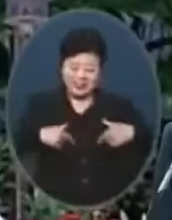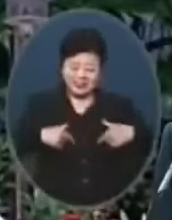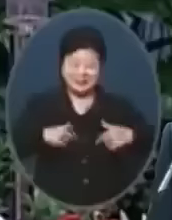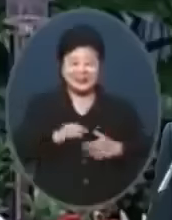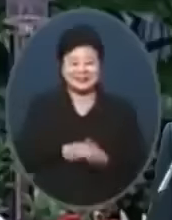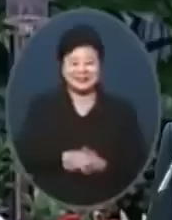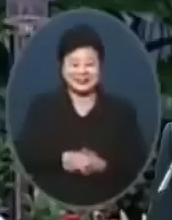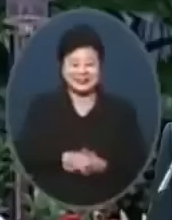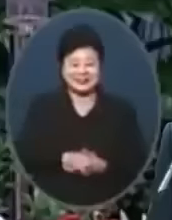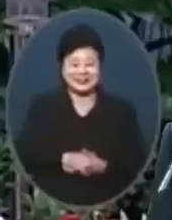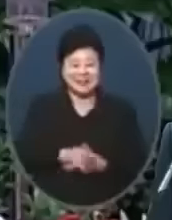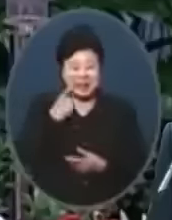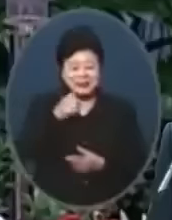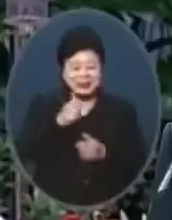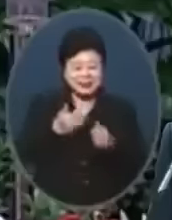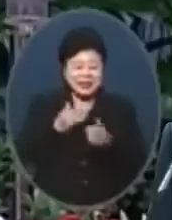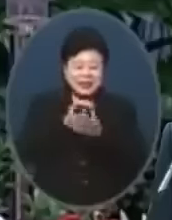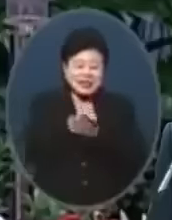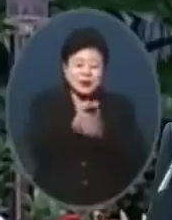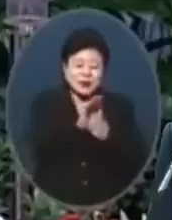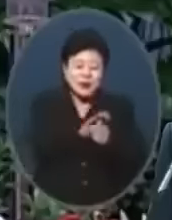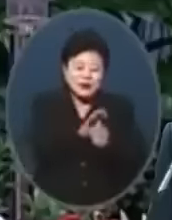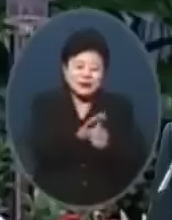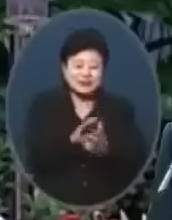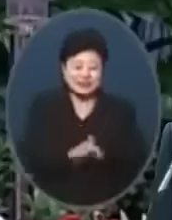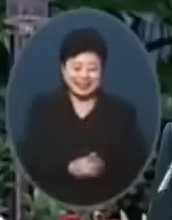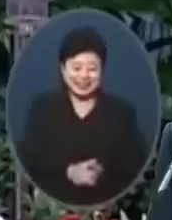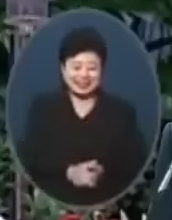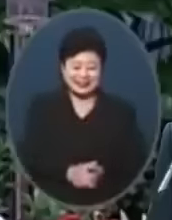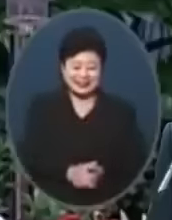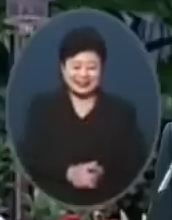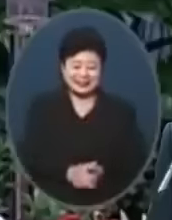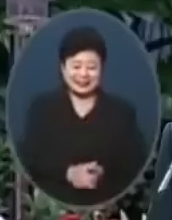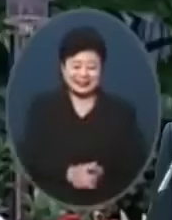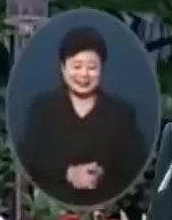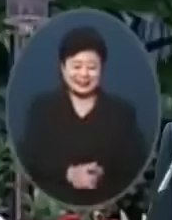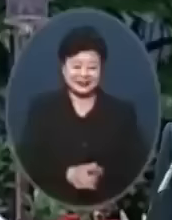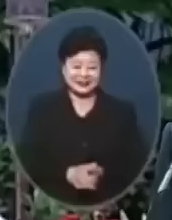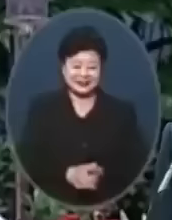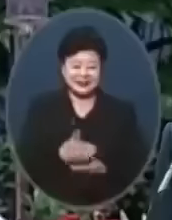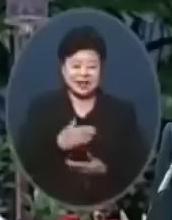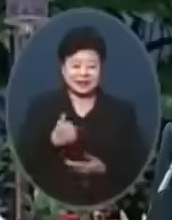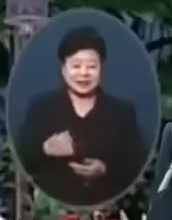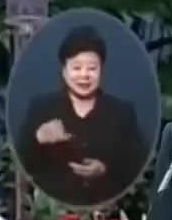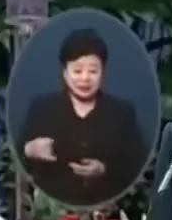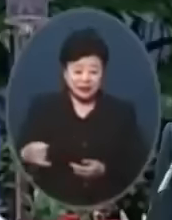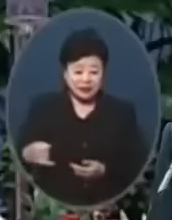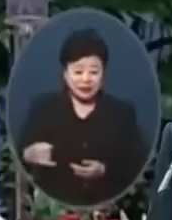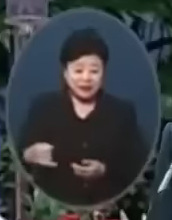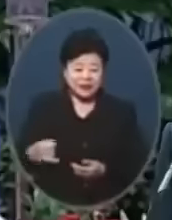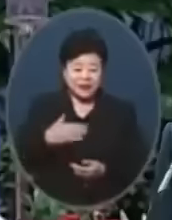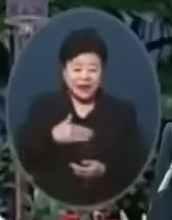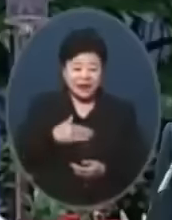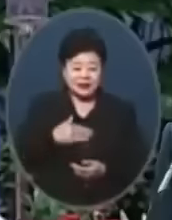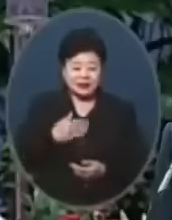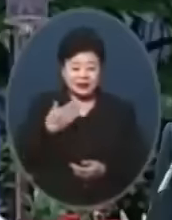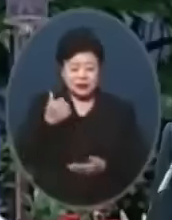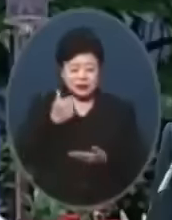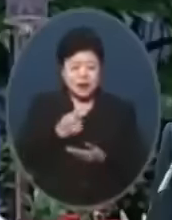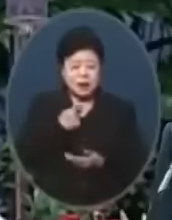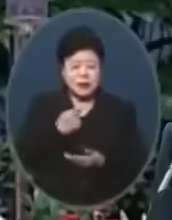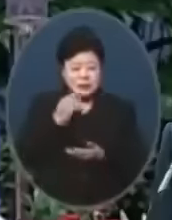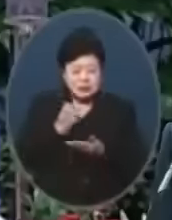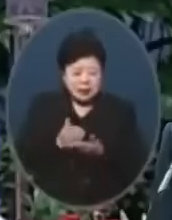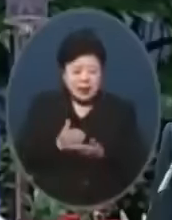아버지 하나님께 기도해 주시는 것입니다. 나의 자녀들아 내가 이것을 너에게 쓰면 너희로 죄를 범하지